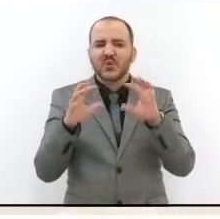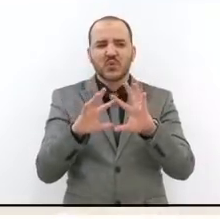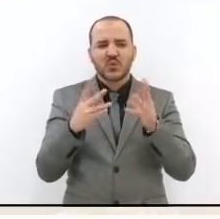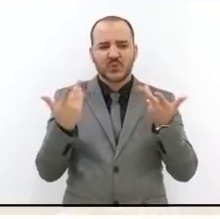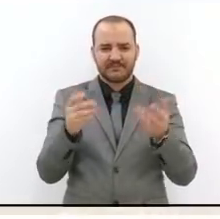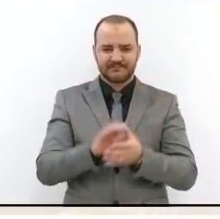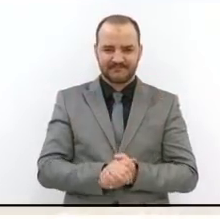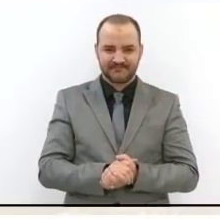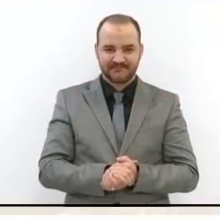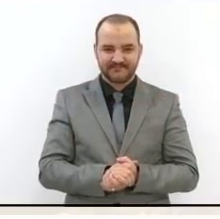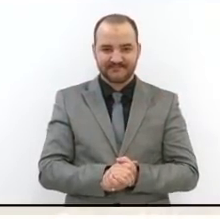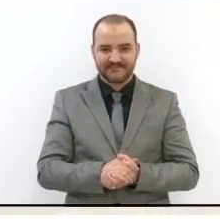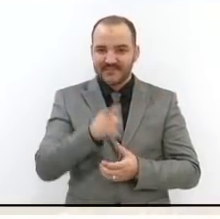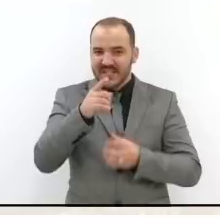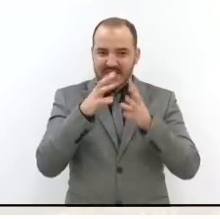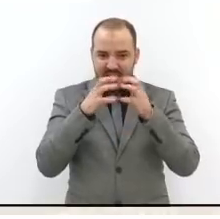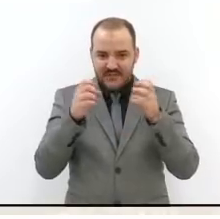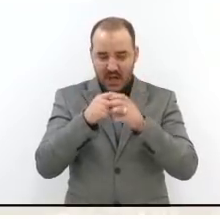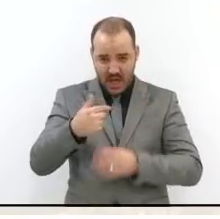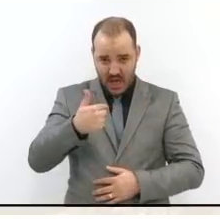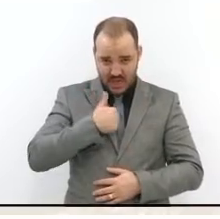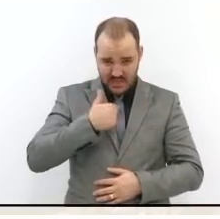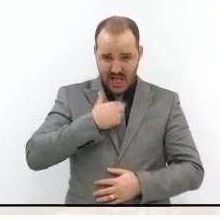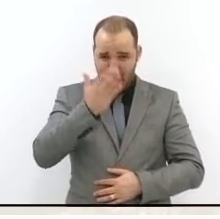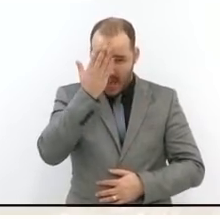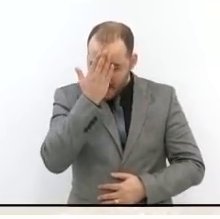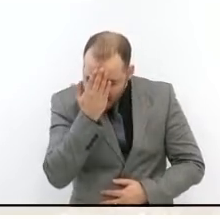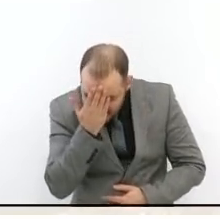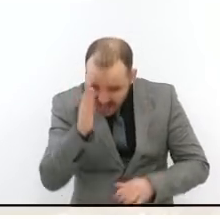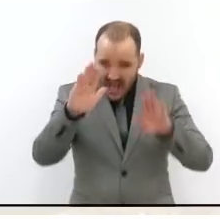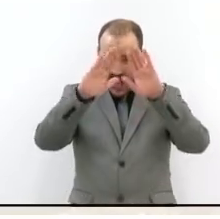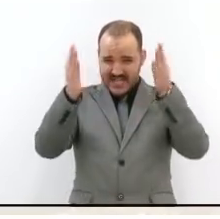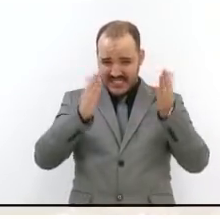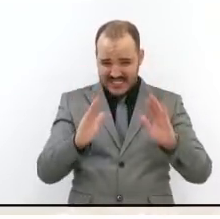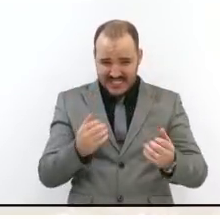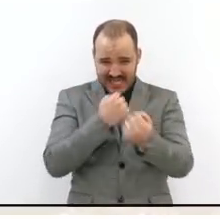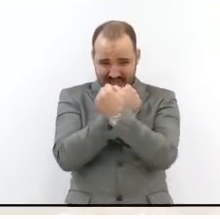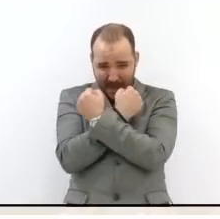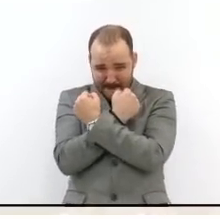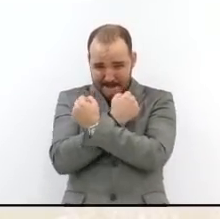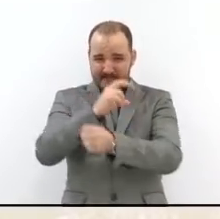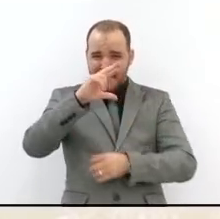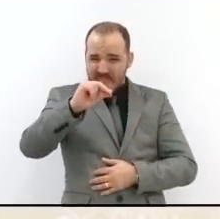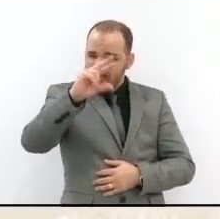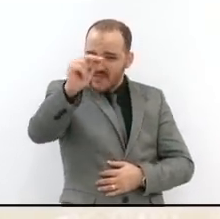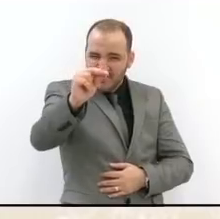إنها تعني أنني لا أعبد الأصنام التي تعبدونها،